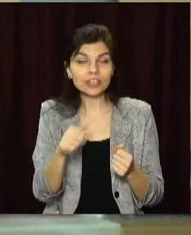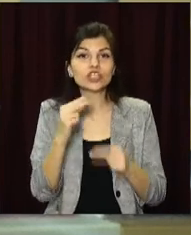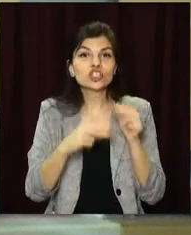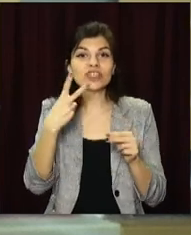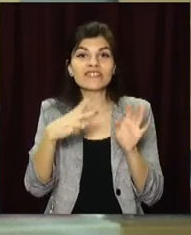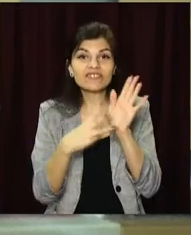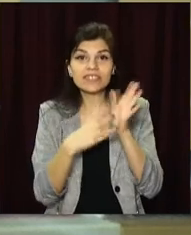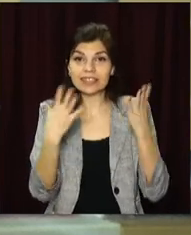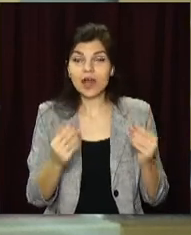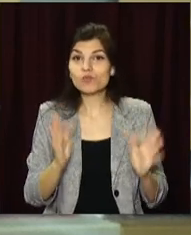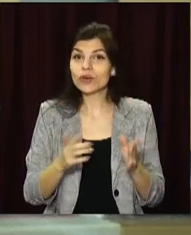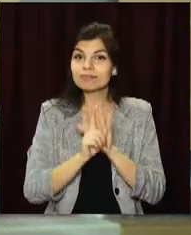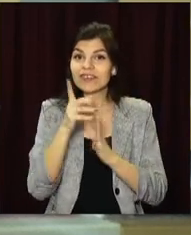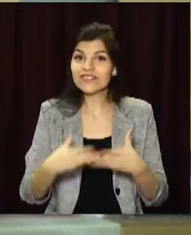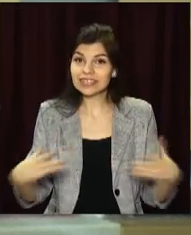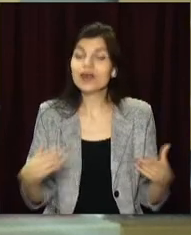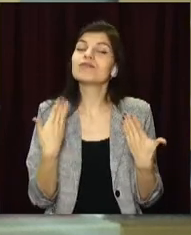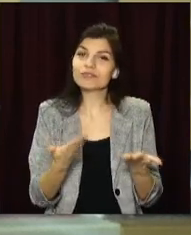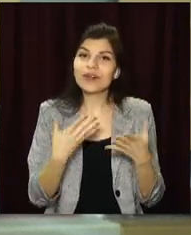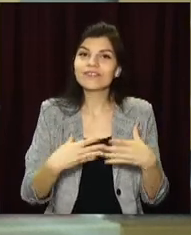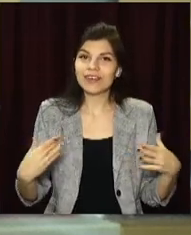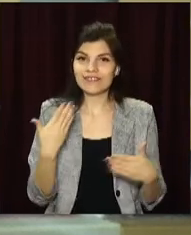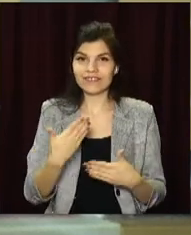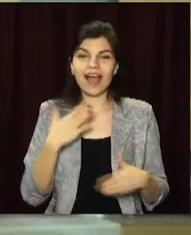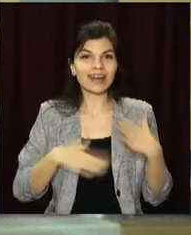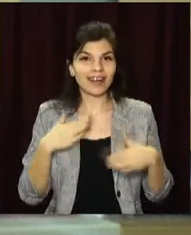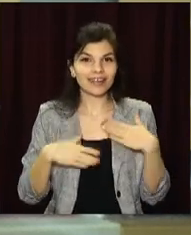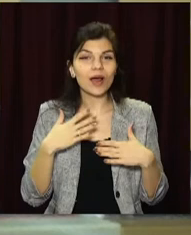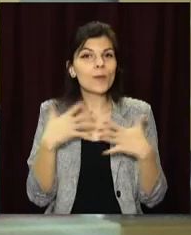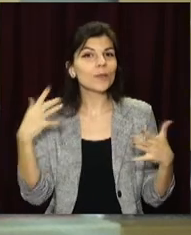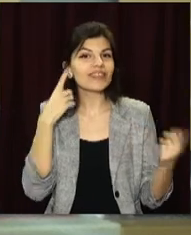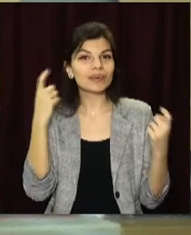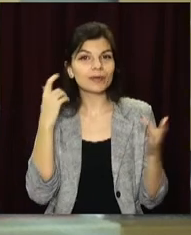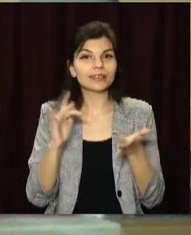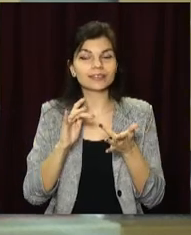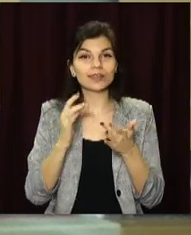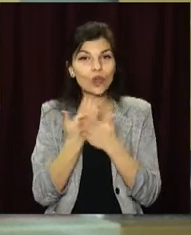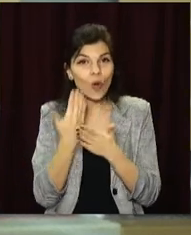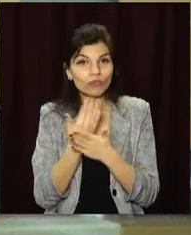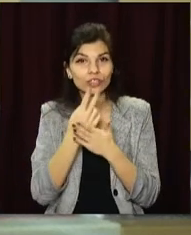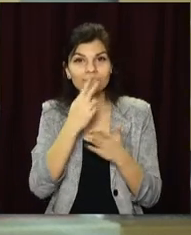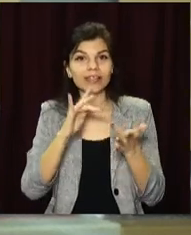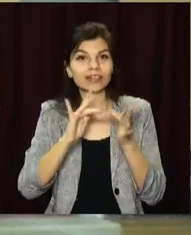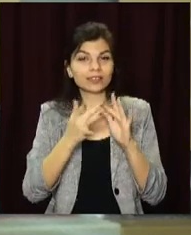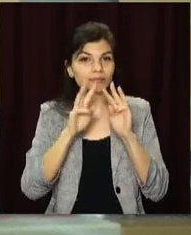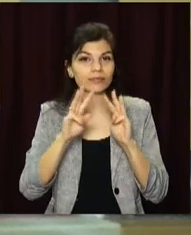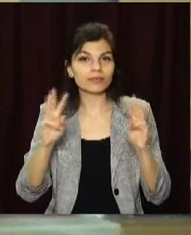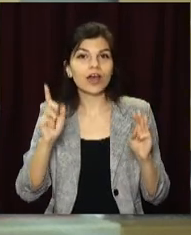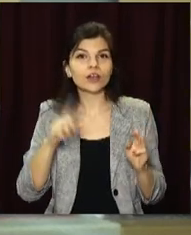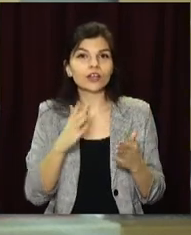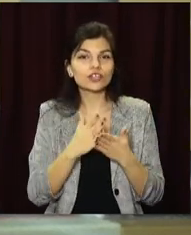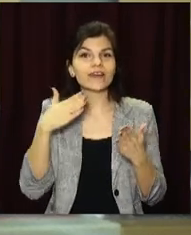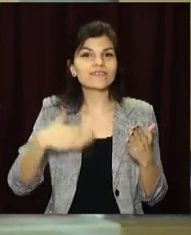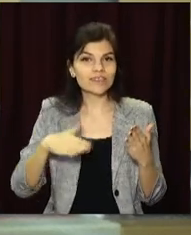через 28 днів весна. Тож весняного вам настрою. Більше інформації читайте на нашому сайті opentv.media. Дивіться